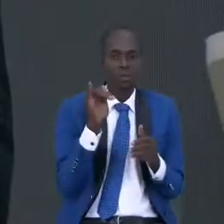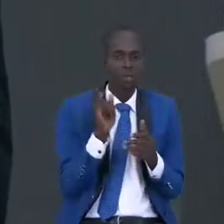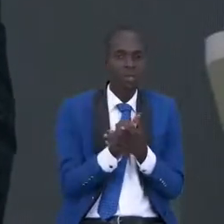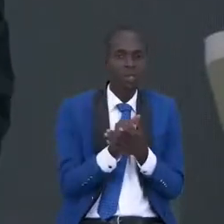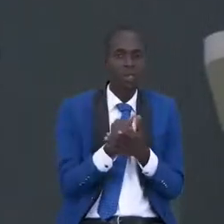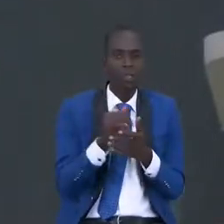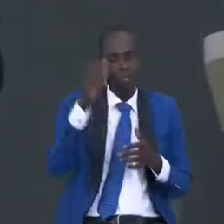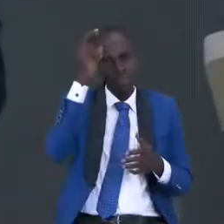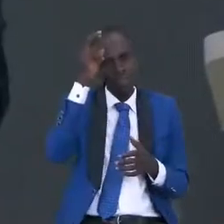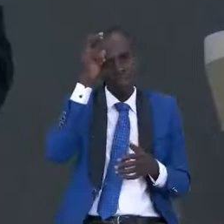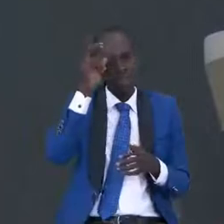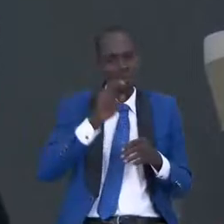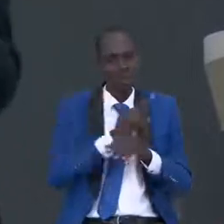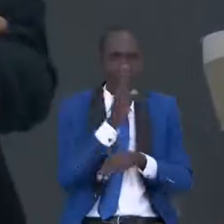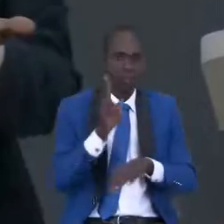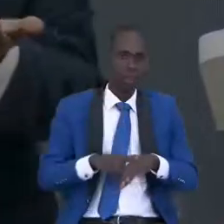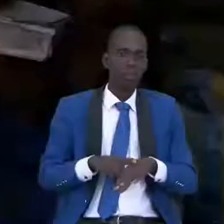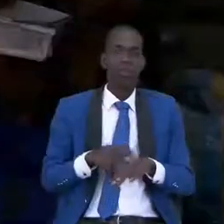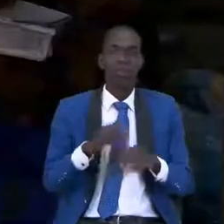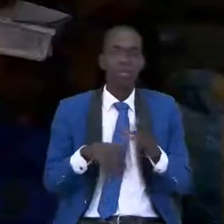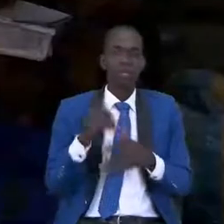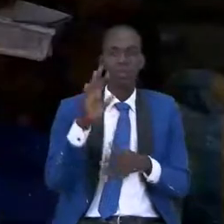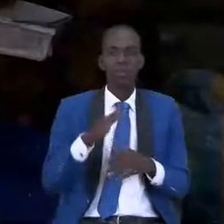adamique de ta vie au nom de Jésus.